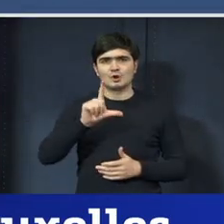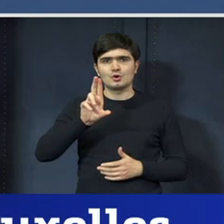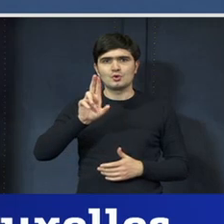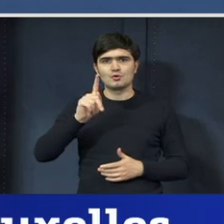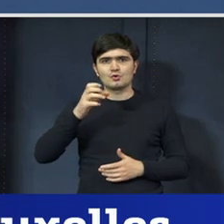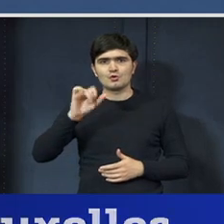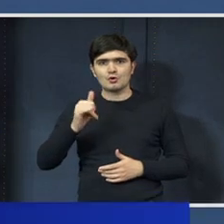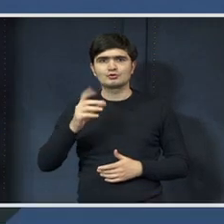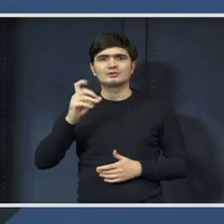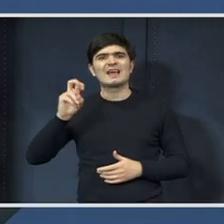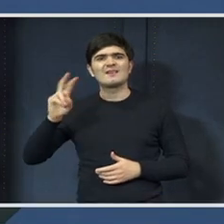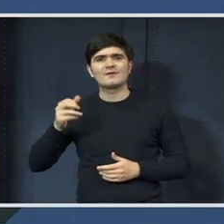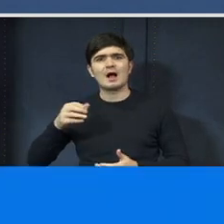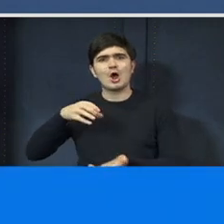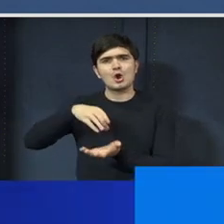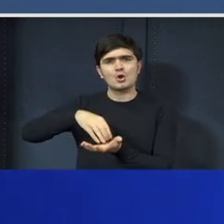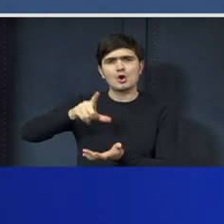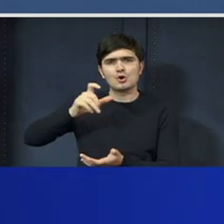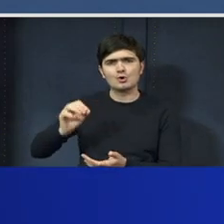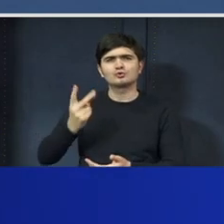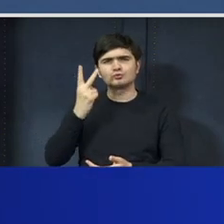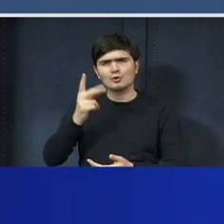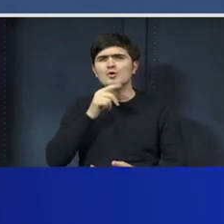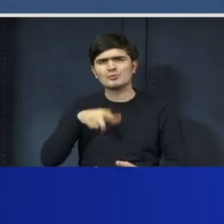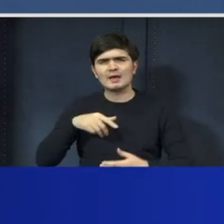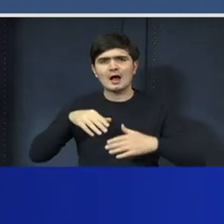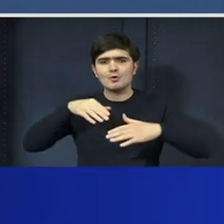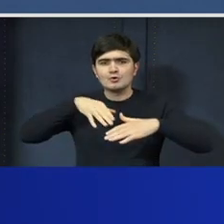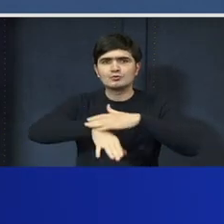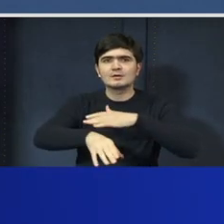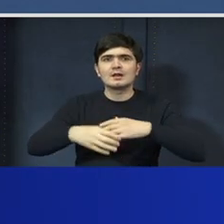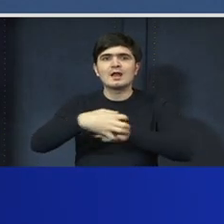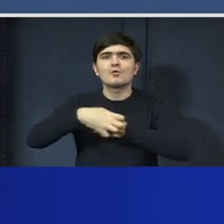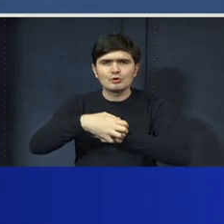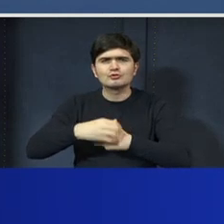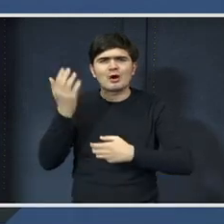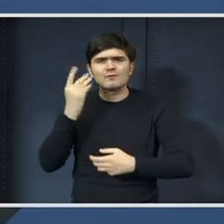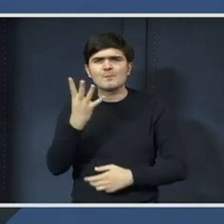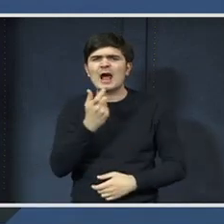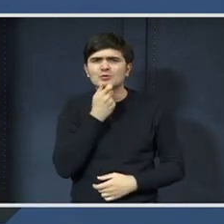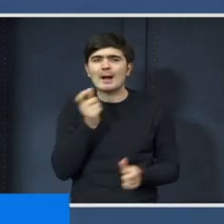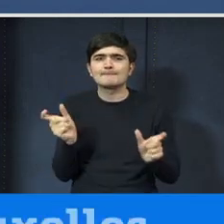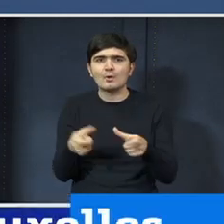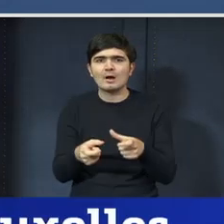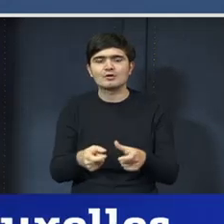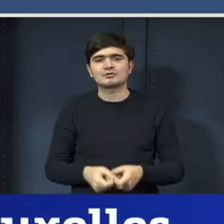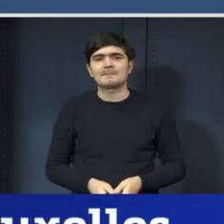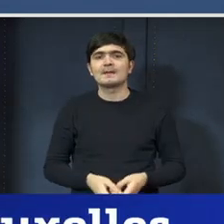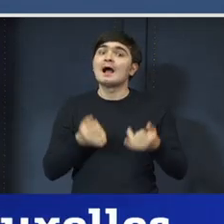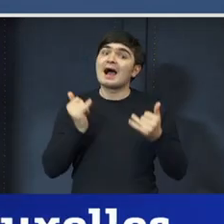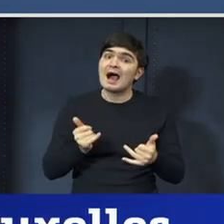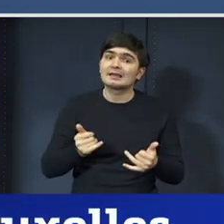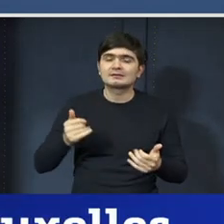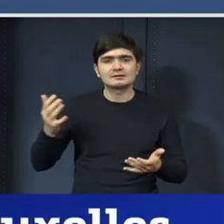Pe lotul 2, în zona aceea cu tunelele urșilor, suntem de vreo 4 ani într-un blocaj. Astăzi, în sfârșit,